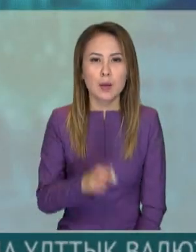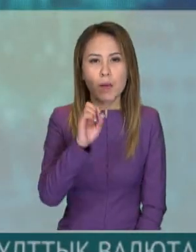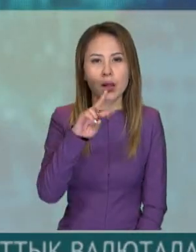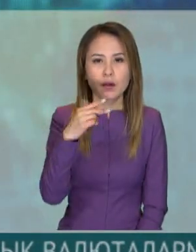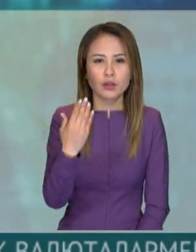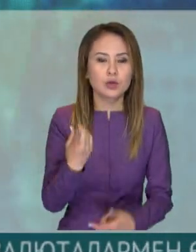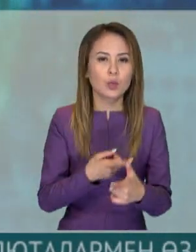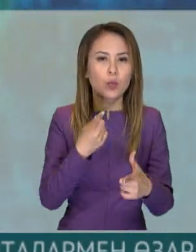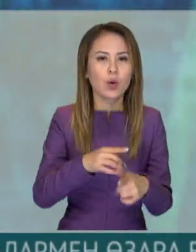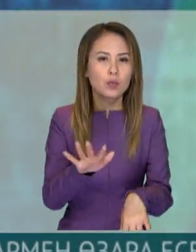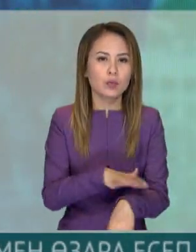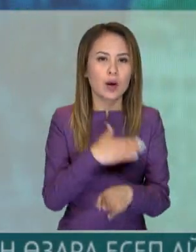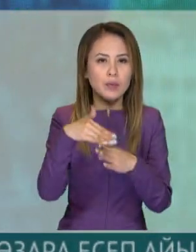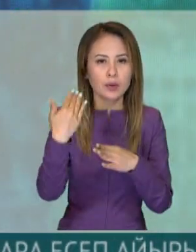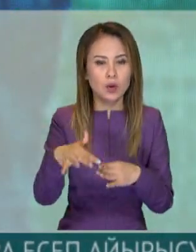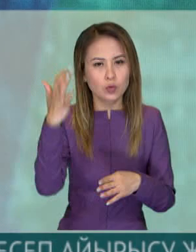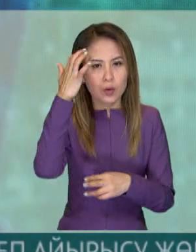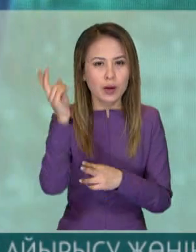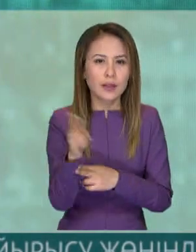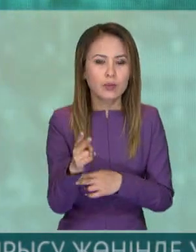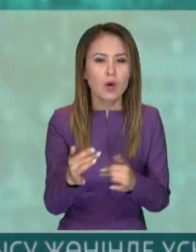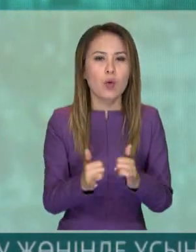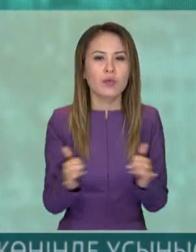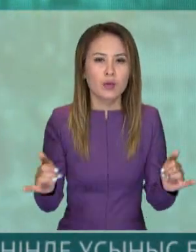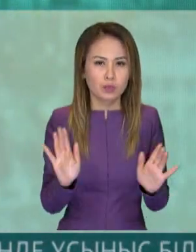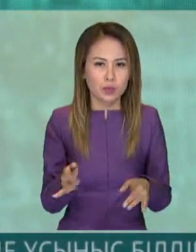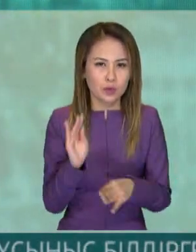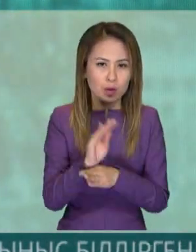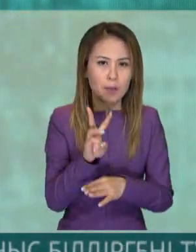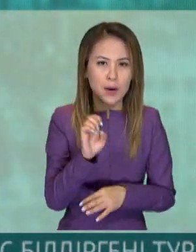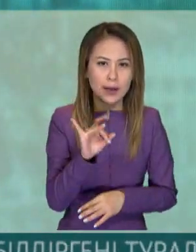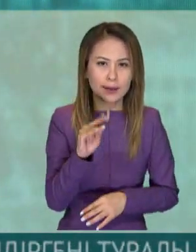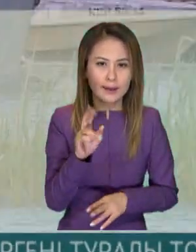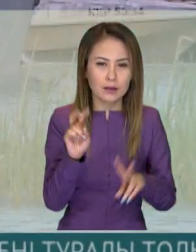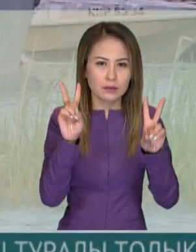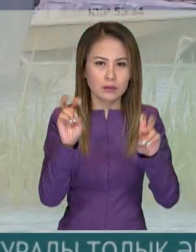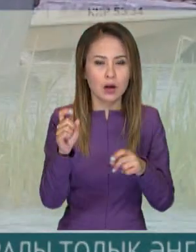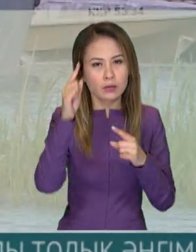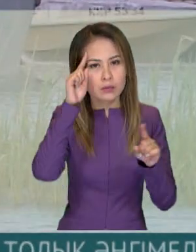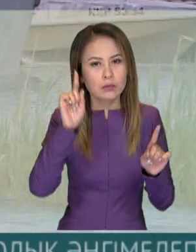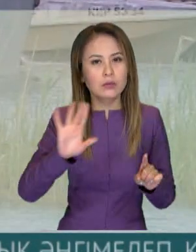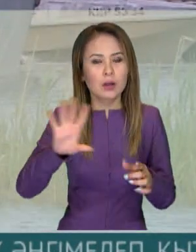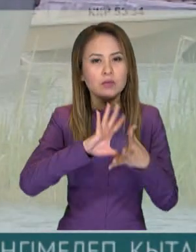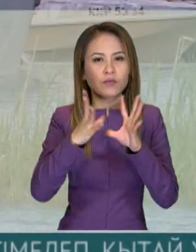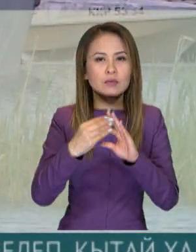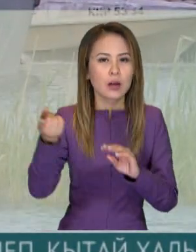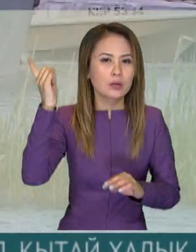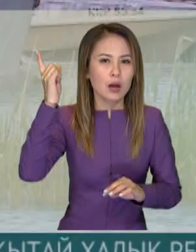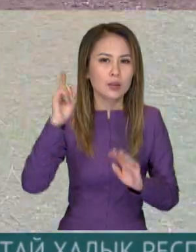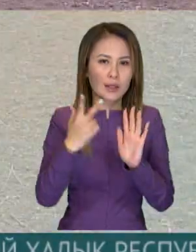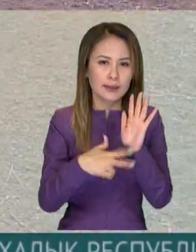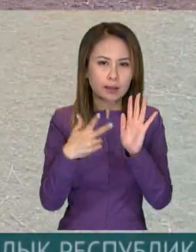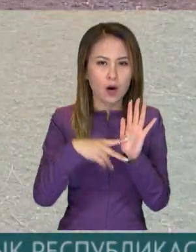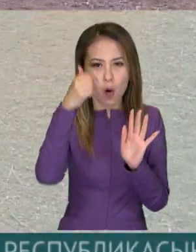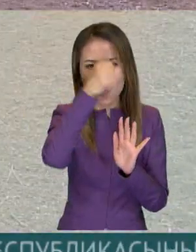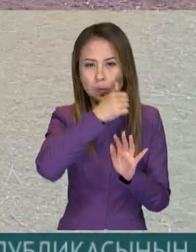Балқаш көлінде көп кешікпей қара балық көбейеді. Халық арасында Балқаш маринкасы деген атпен әйгілі балықтың бұл түрі өткен ғасырдың 80-ші